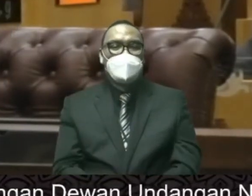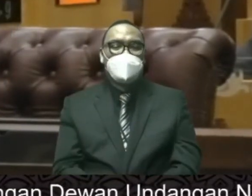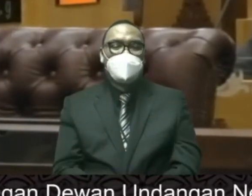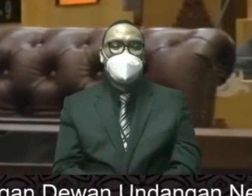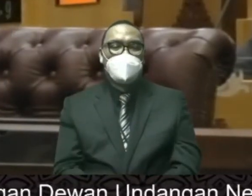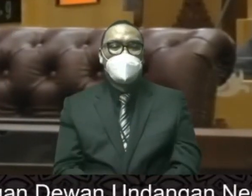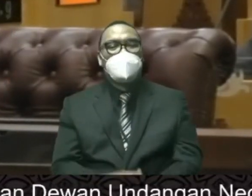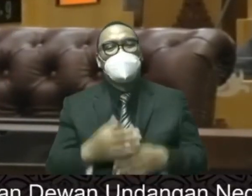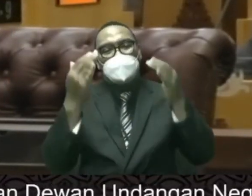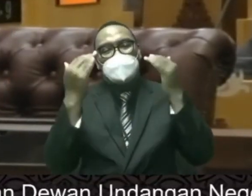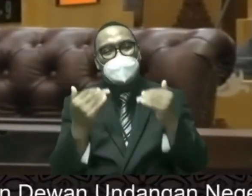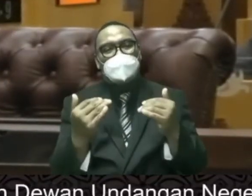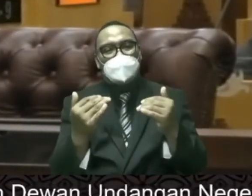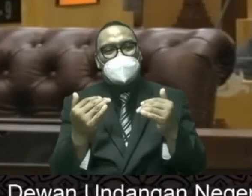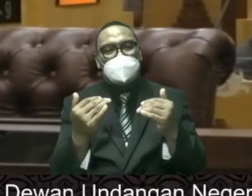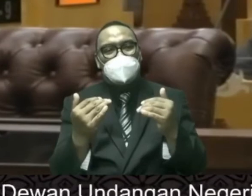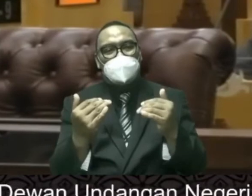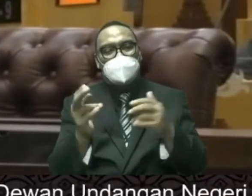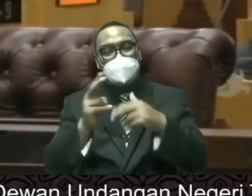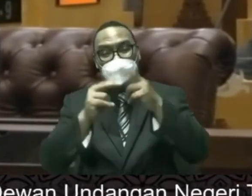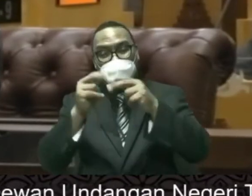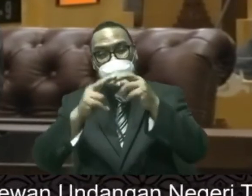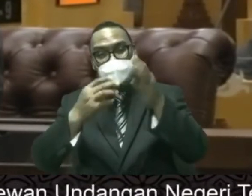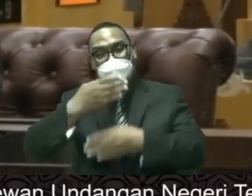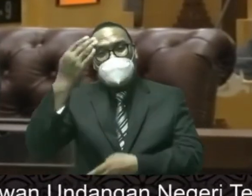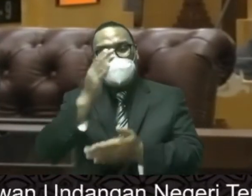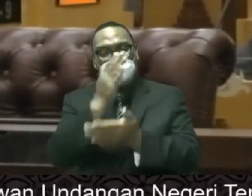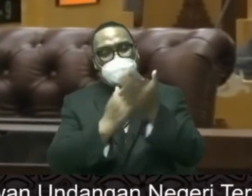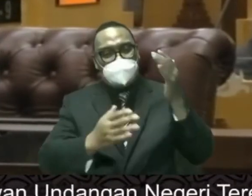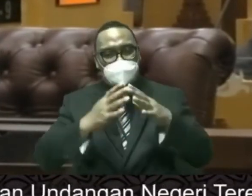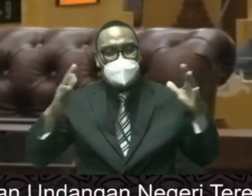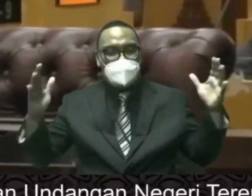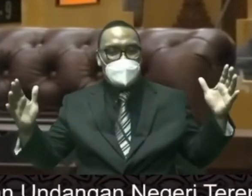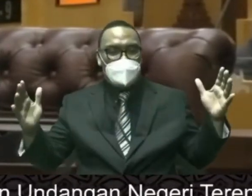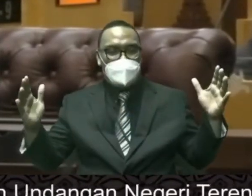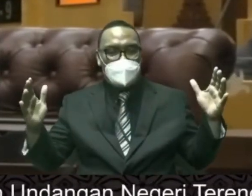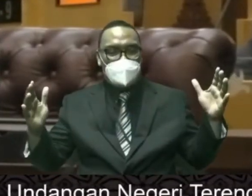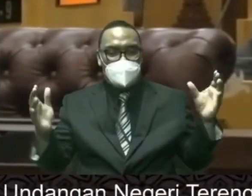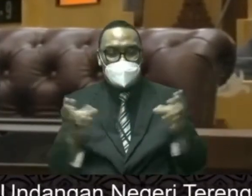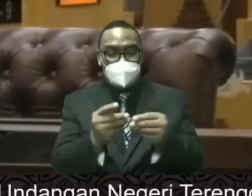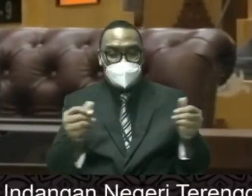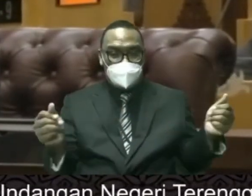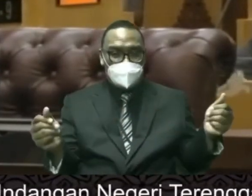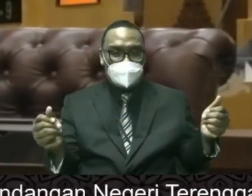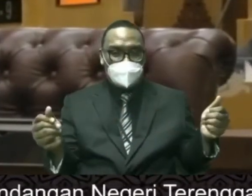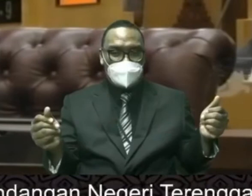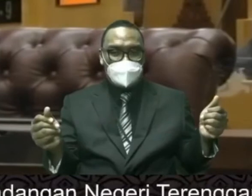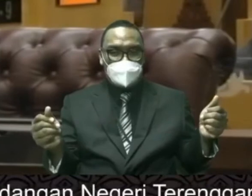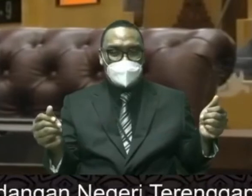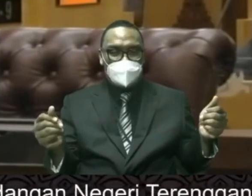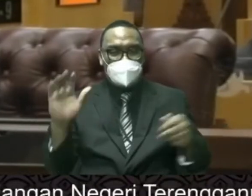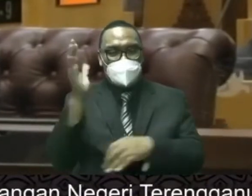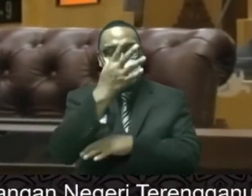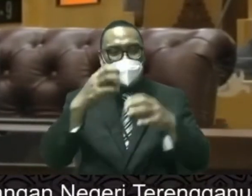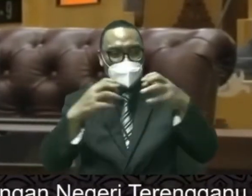berkaitan dengan Inpres lutut Mas sebagian besar daripada tanah yang ditanami durian eh